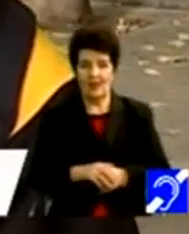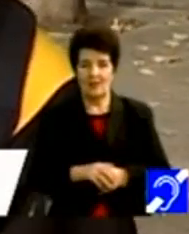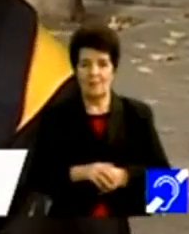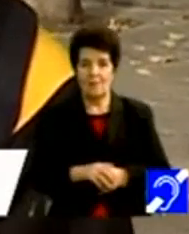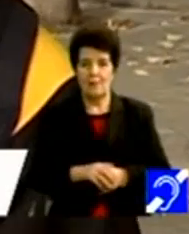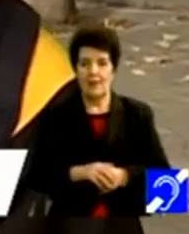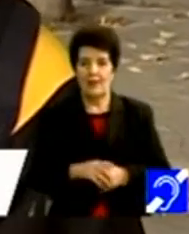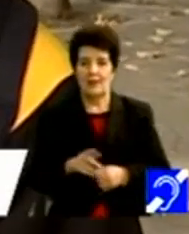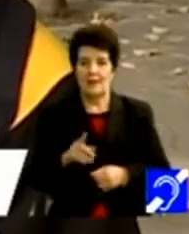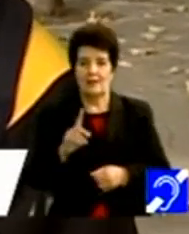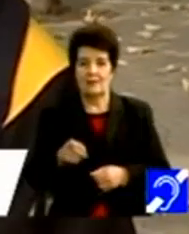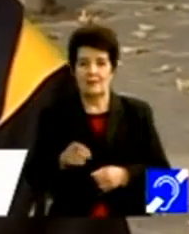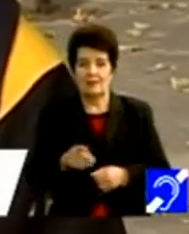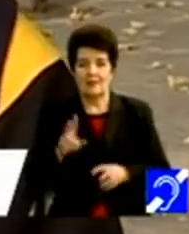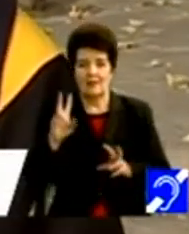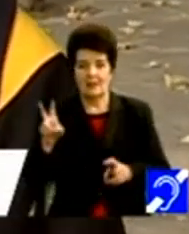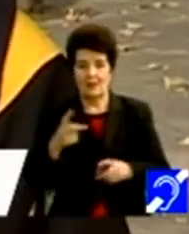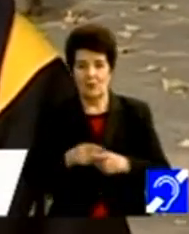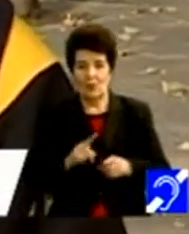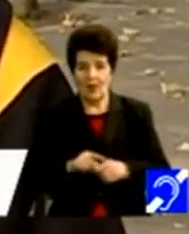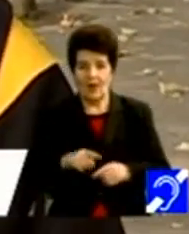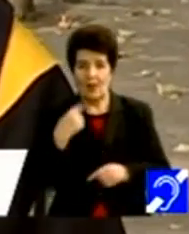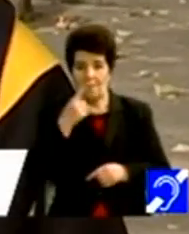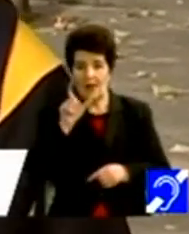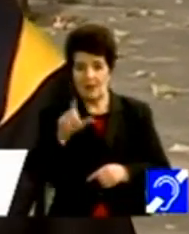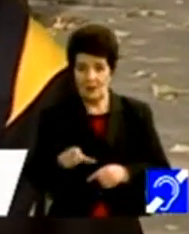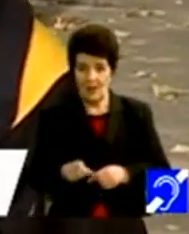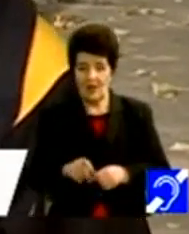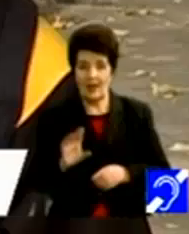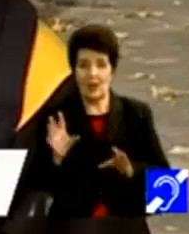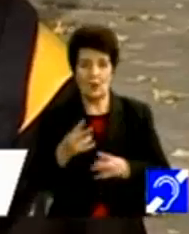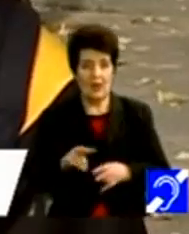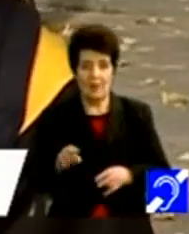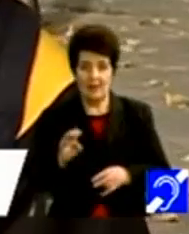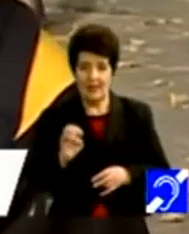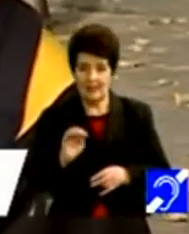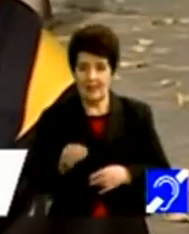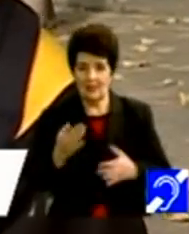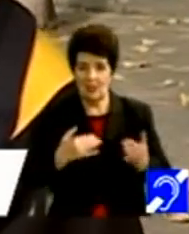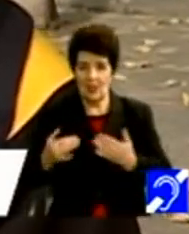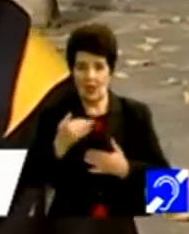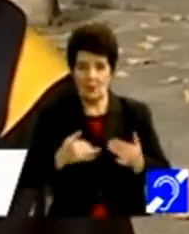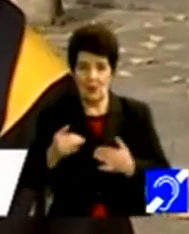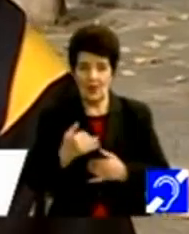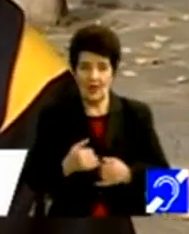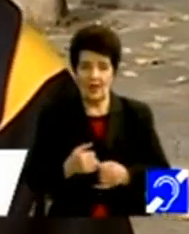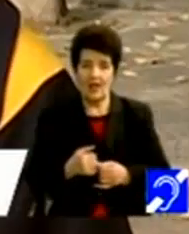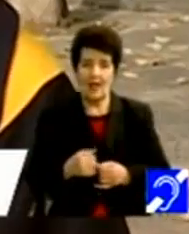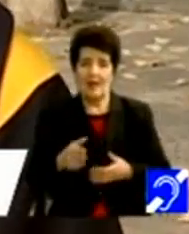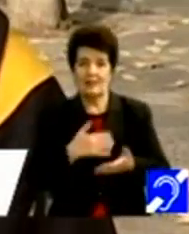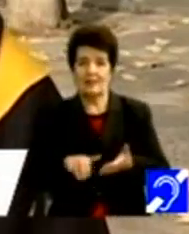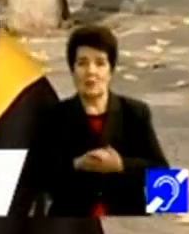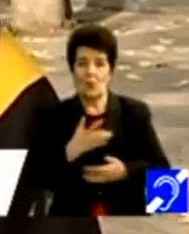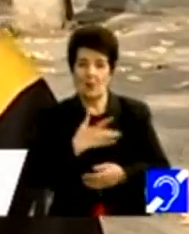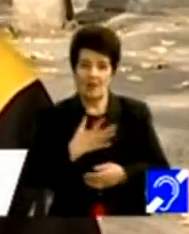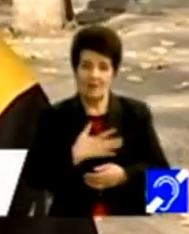să retragă titlurile care le-a dat persoanelor care nu le-au meritat și colaborarea cu sectorul privat,